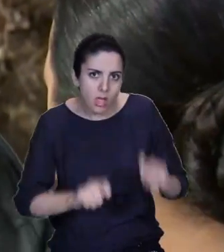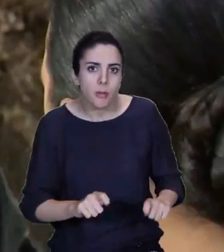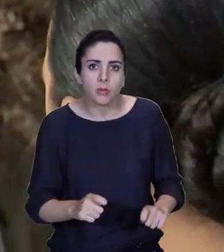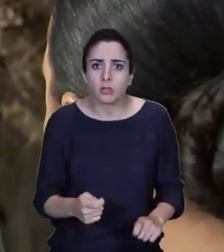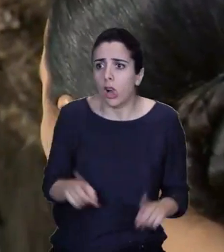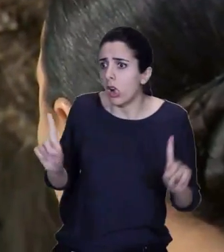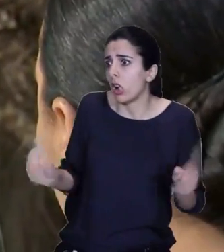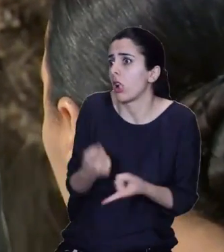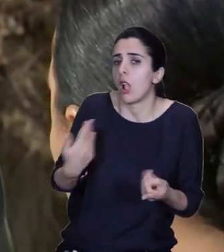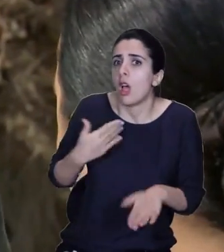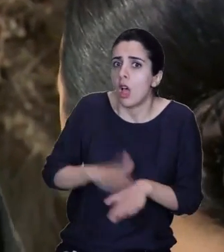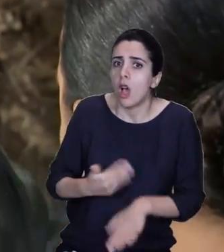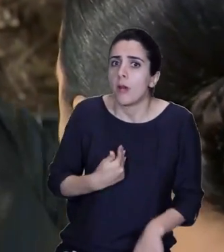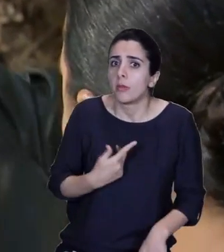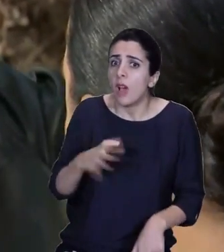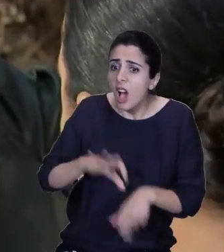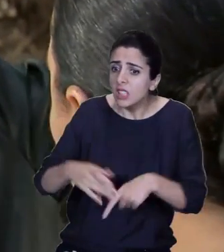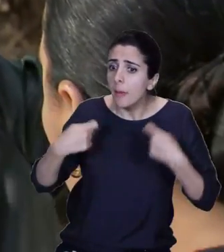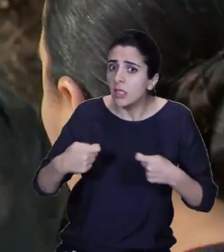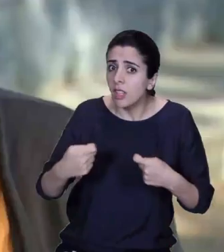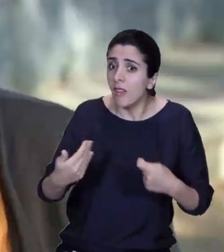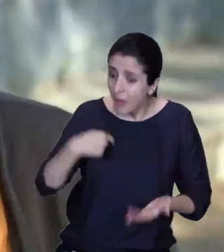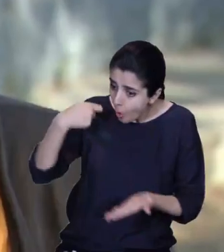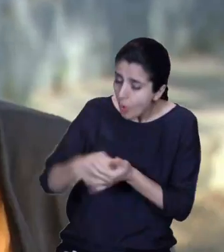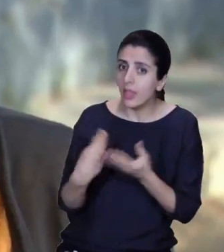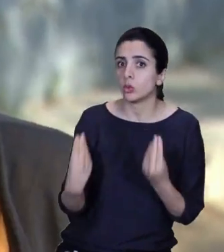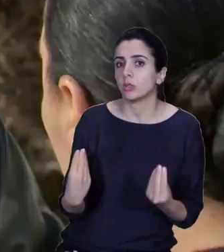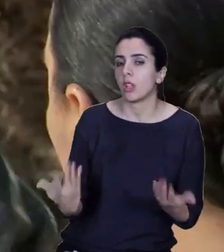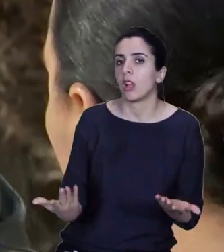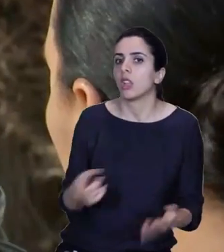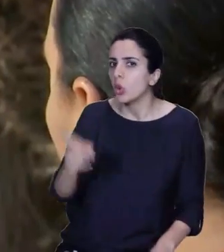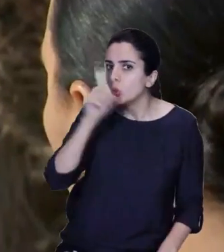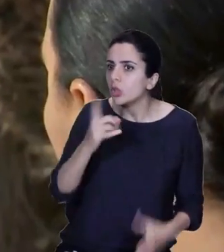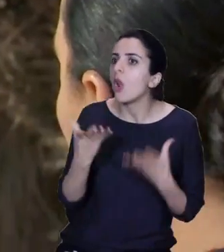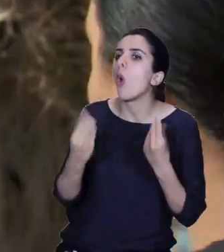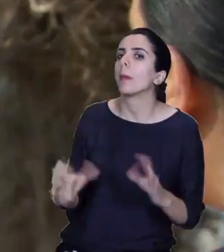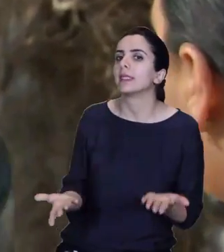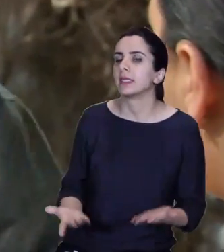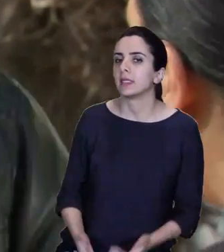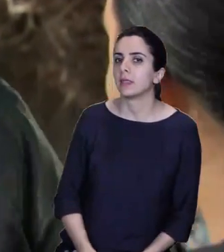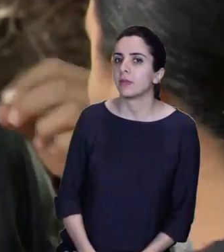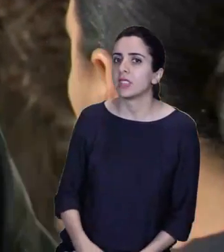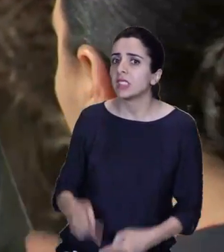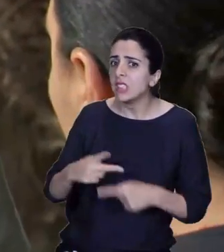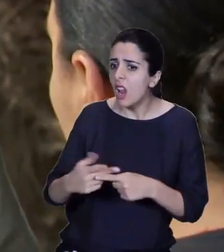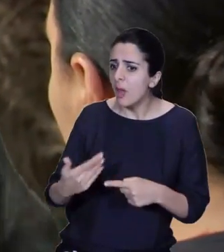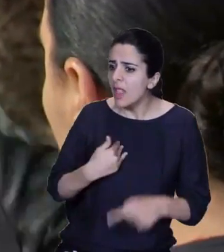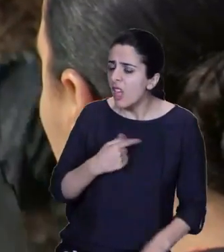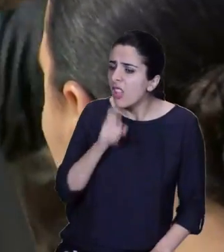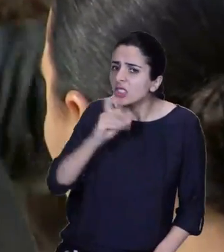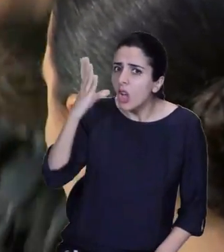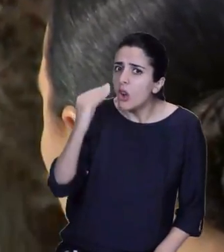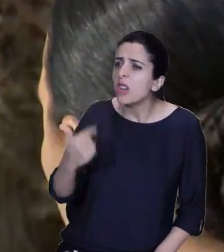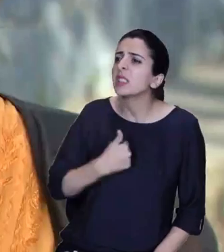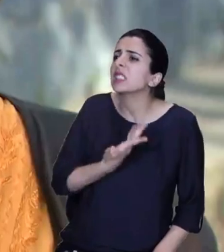Öyle bir ihtimal vardı da. Şu hastane masraflarını ben ödeyebilseydim. Sayende o da olmadı yani. Zehra hepten beni yanlış anladı.